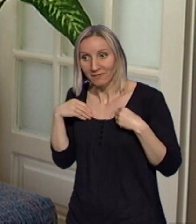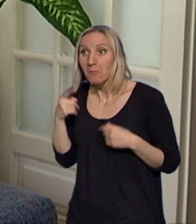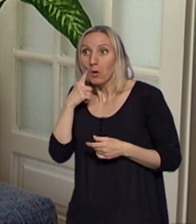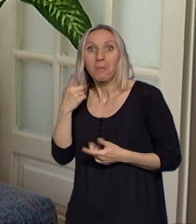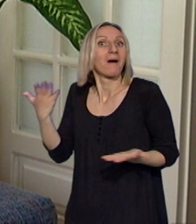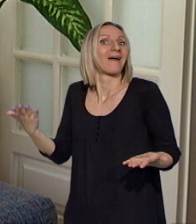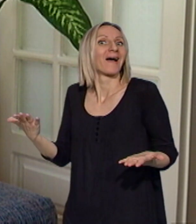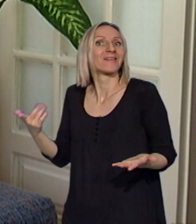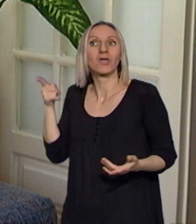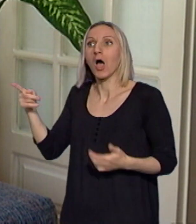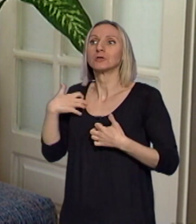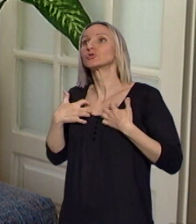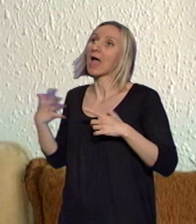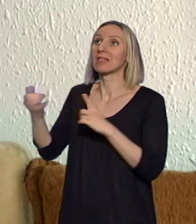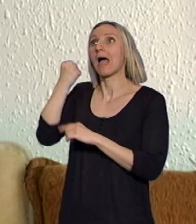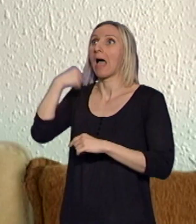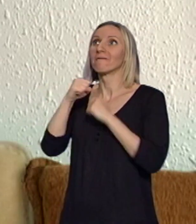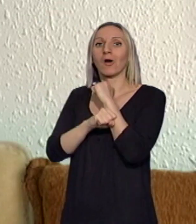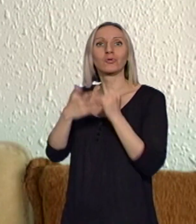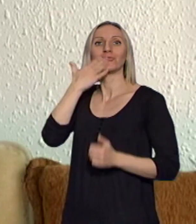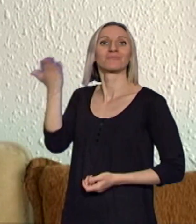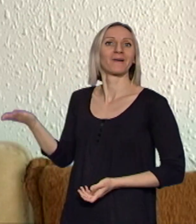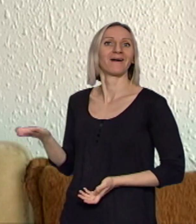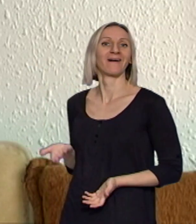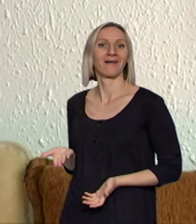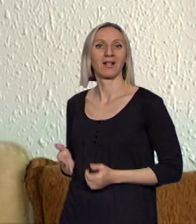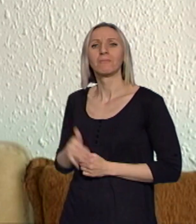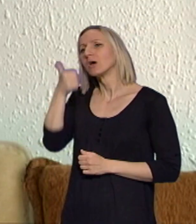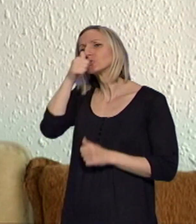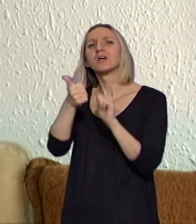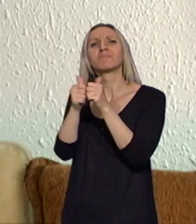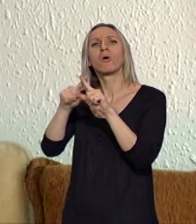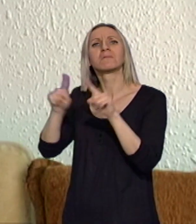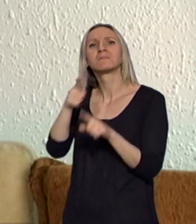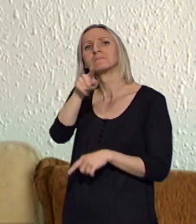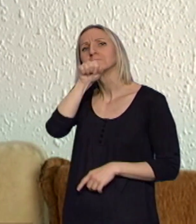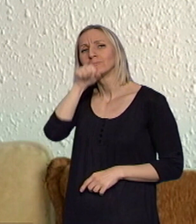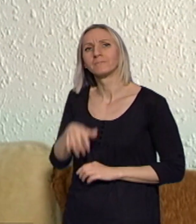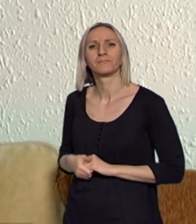još jednu svoju želju je ona ispunila. Kojim sportovima se ti sve baviš?